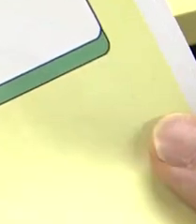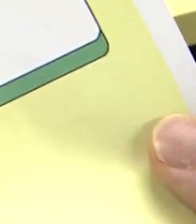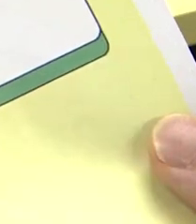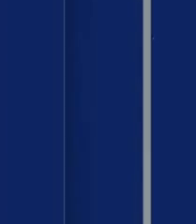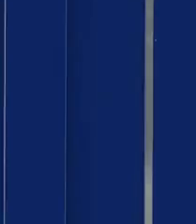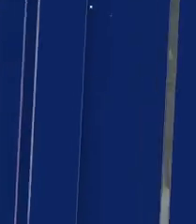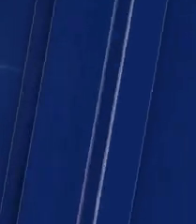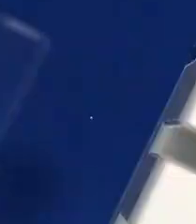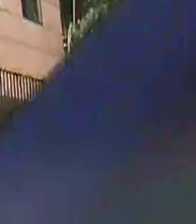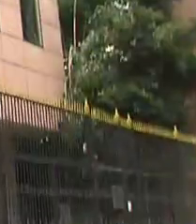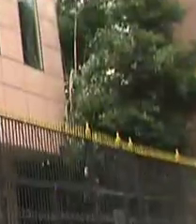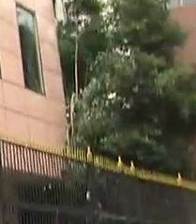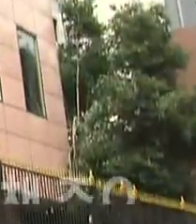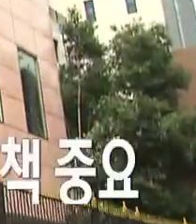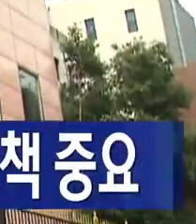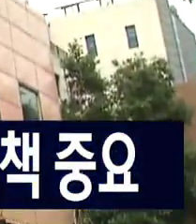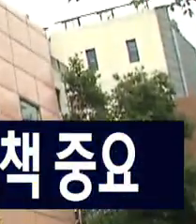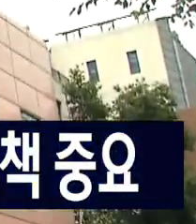소개해드립니다.